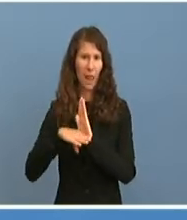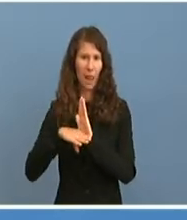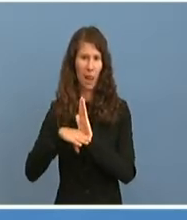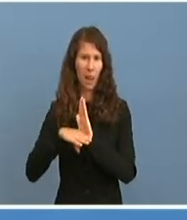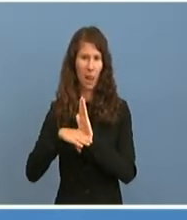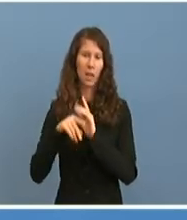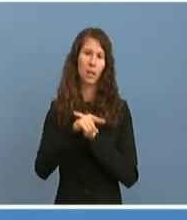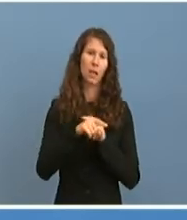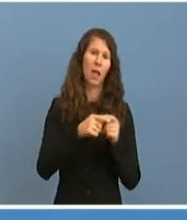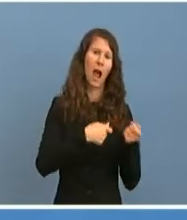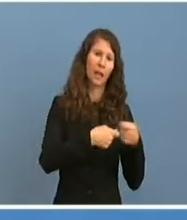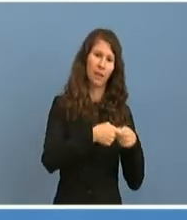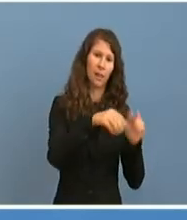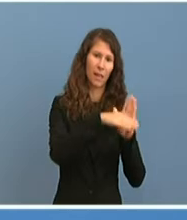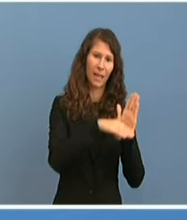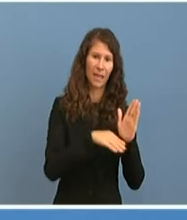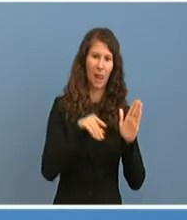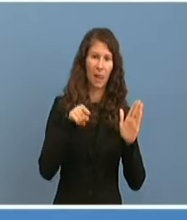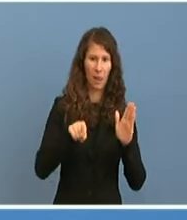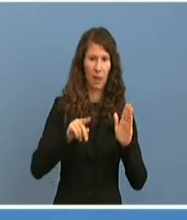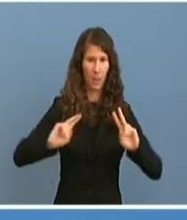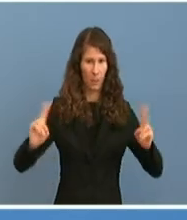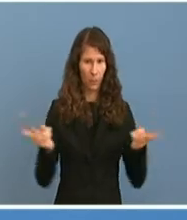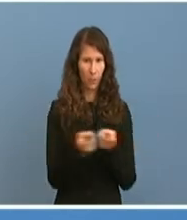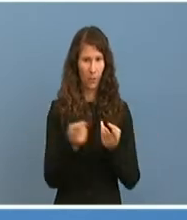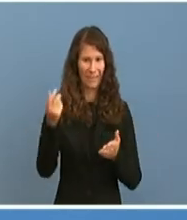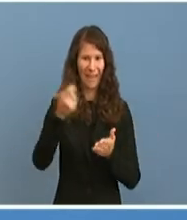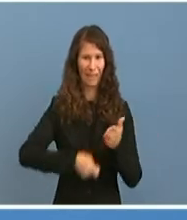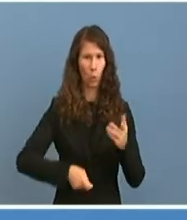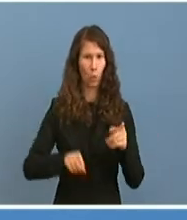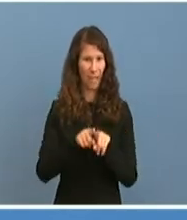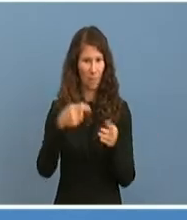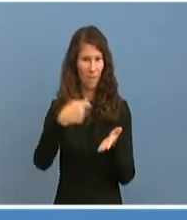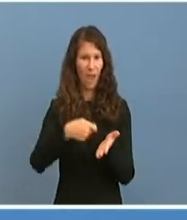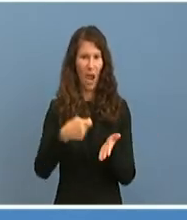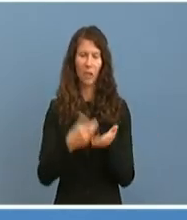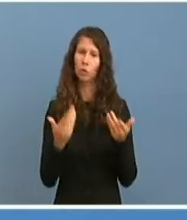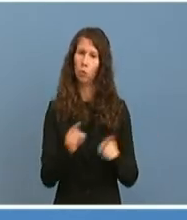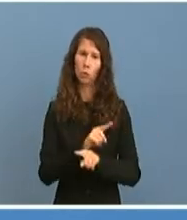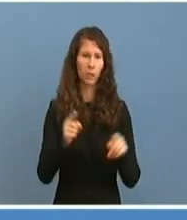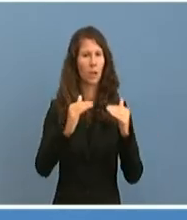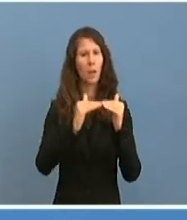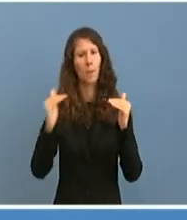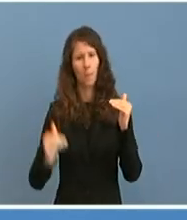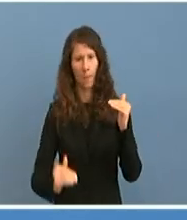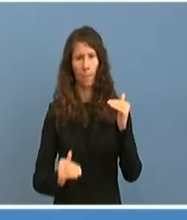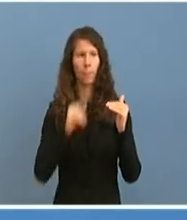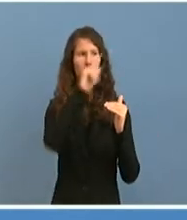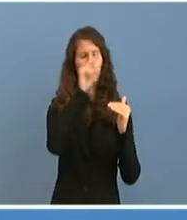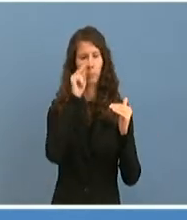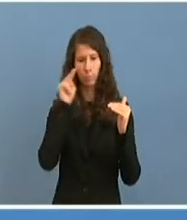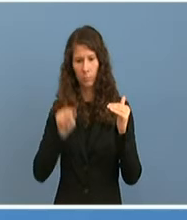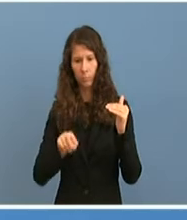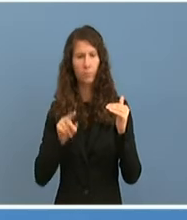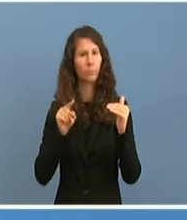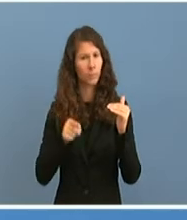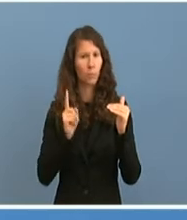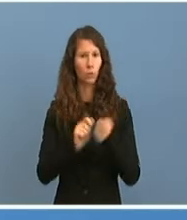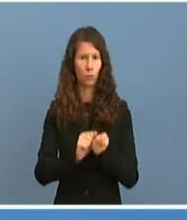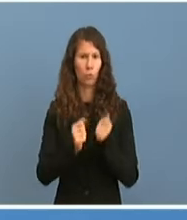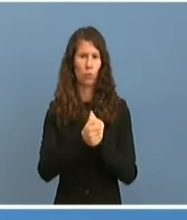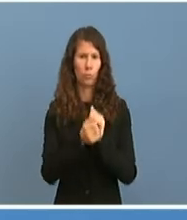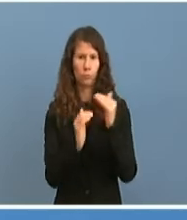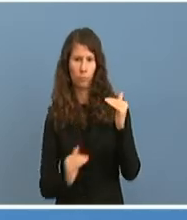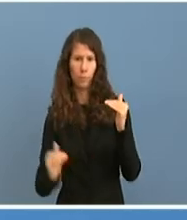sind wie die Handelsregeln. Und das ist aus Sicht der Bundesumweltministerin eine große Schwachstelle, die behoben werden sollte. Insgesamt zum